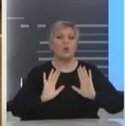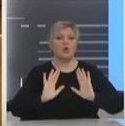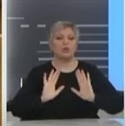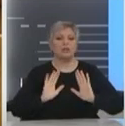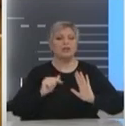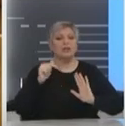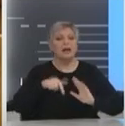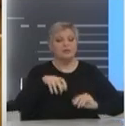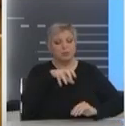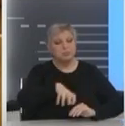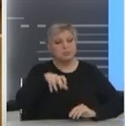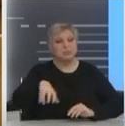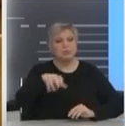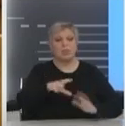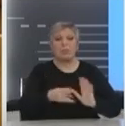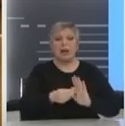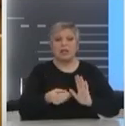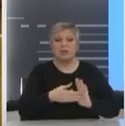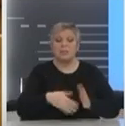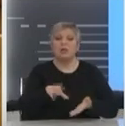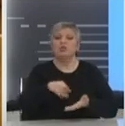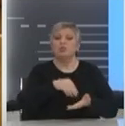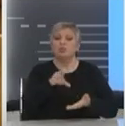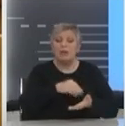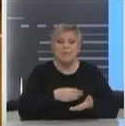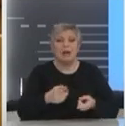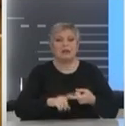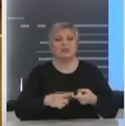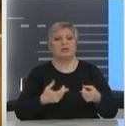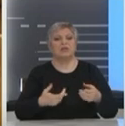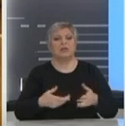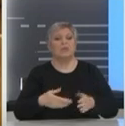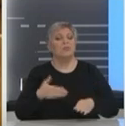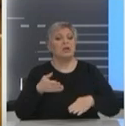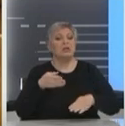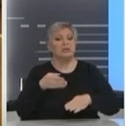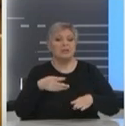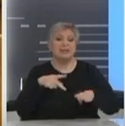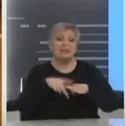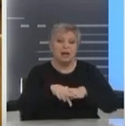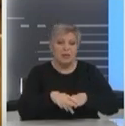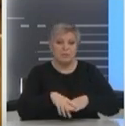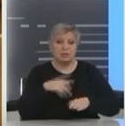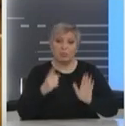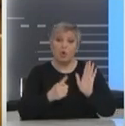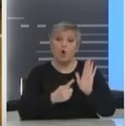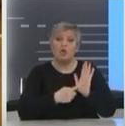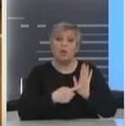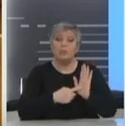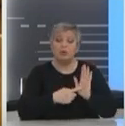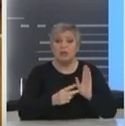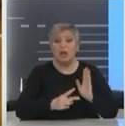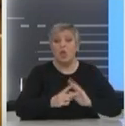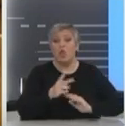σε σωματεία εργαζομένων σε σούπερ μάρκετ ή τράπεζες, όπου εκεί, όπως προβλέπει ο νόμος 1264,